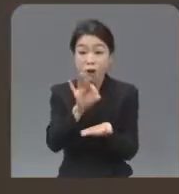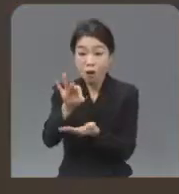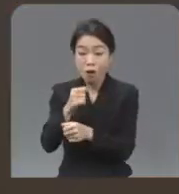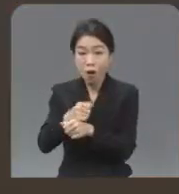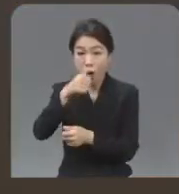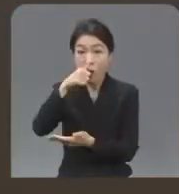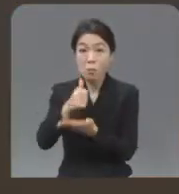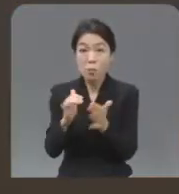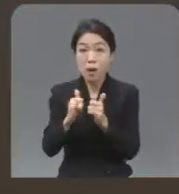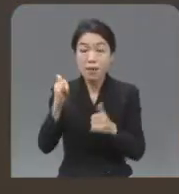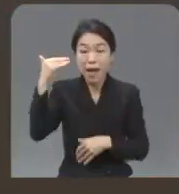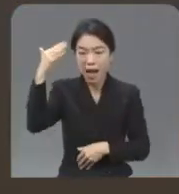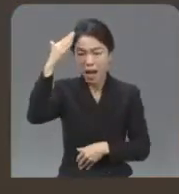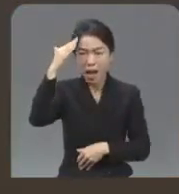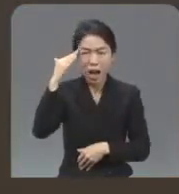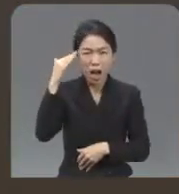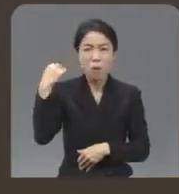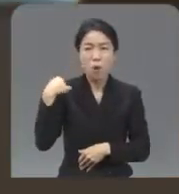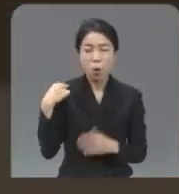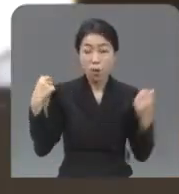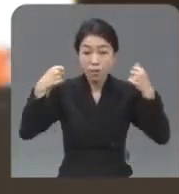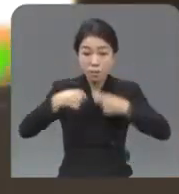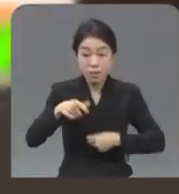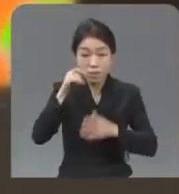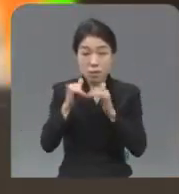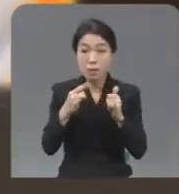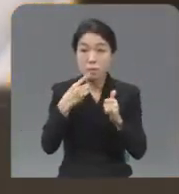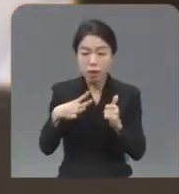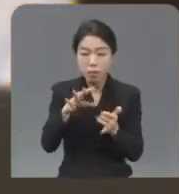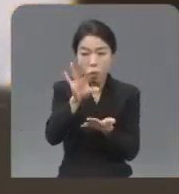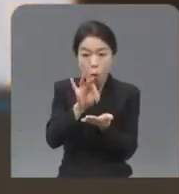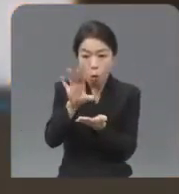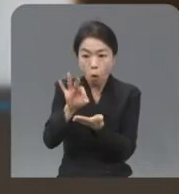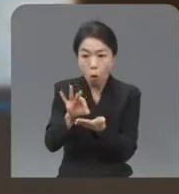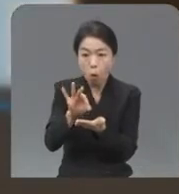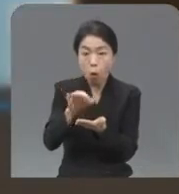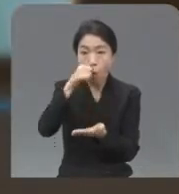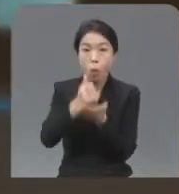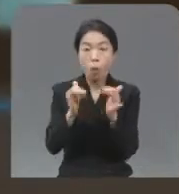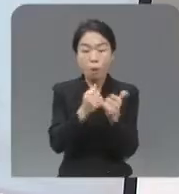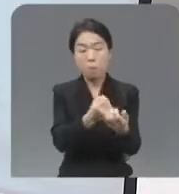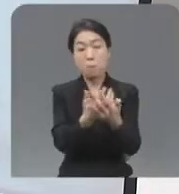범인은 검은 옷을 입었다는 목격자 말대로 또 걸러내니 용의자가 드러납니다.